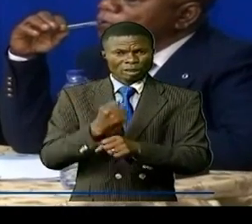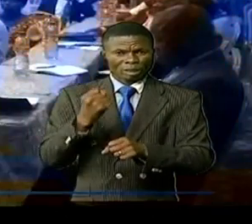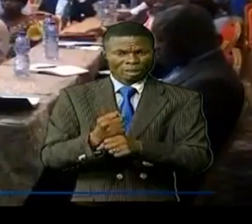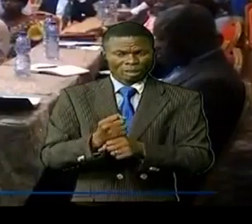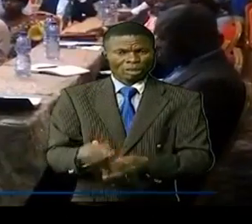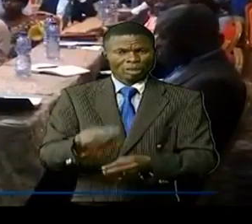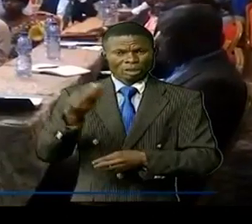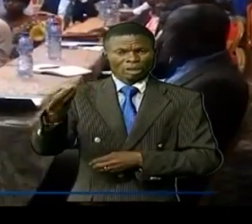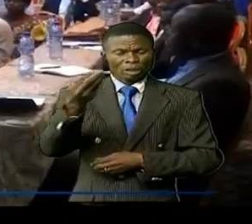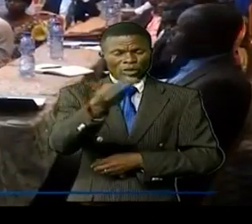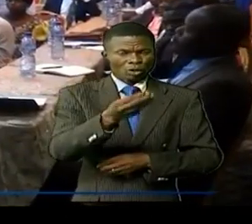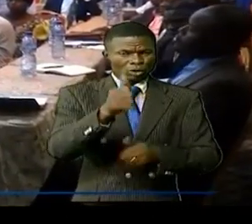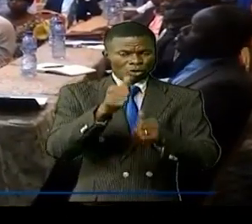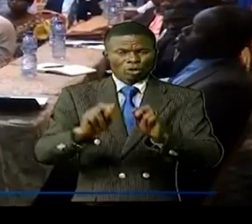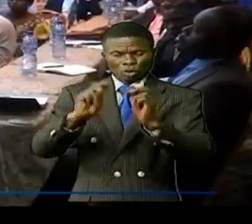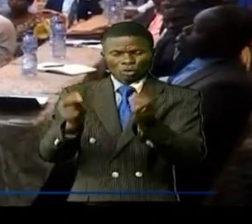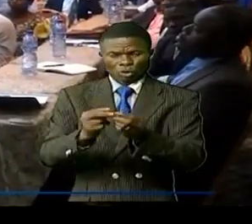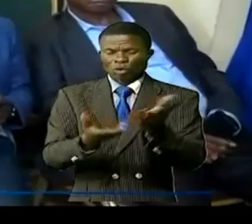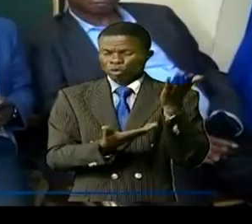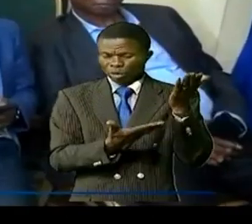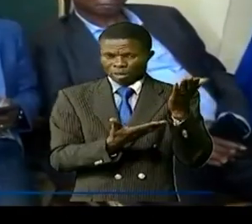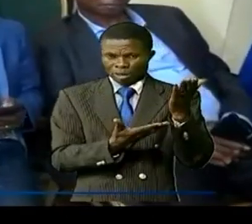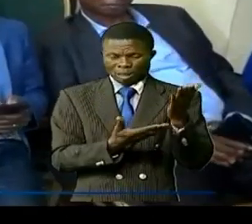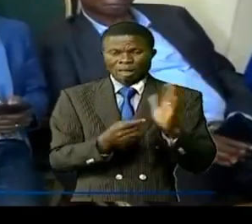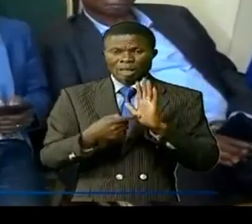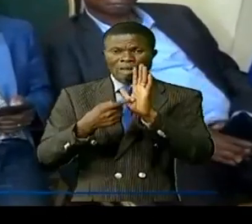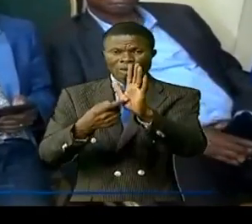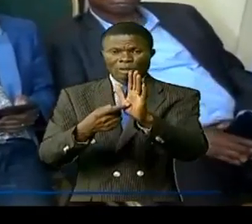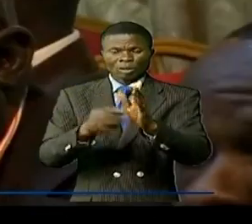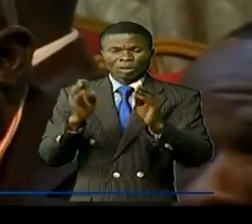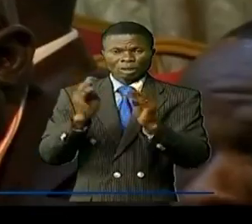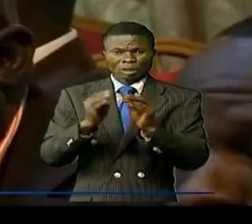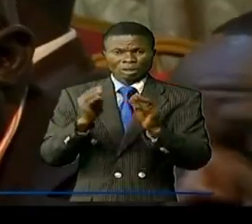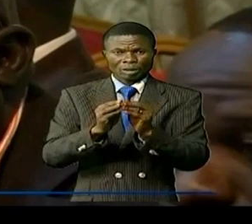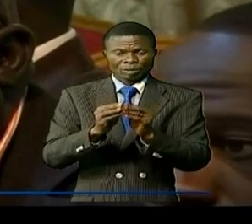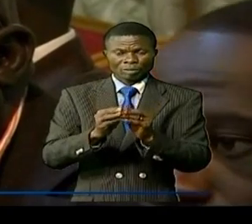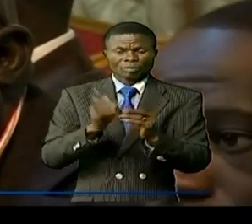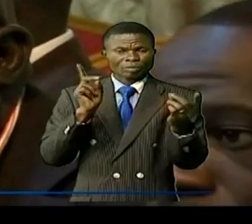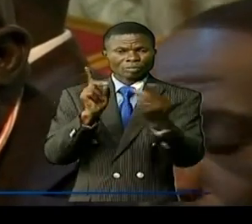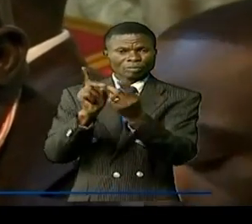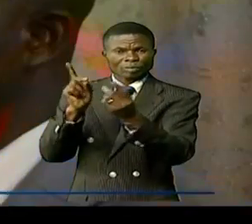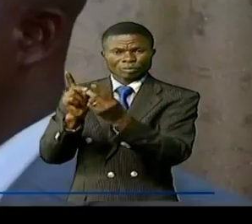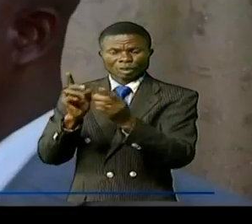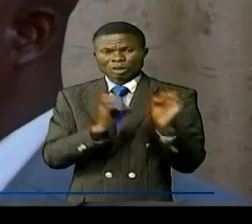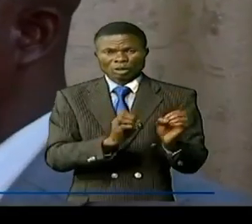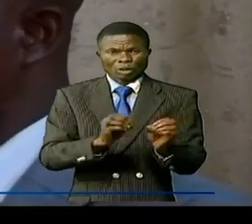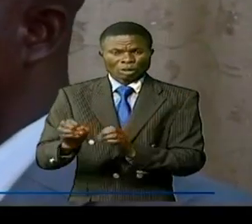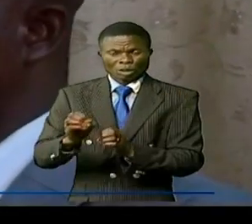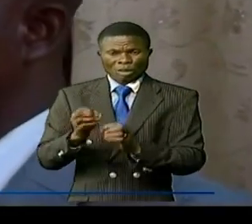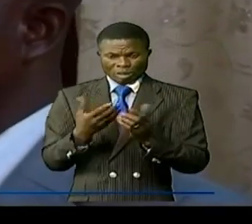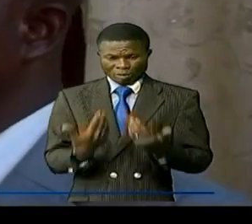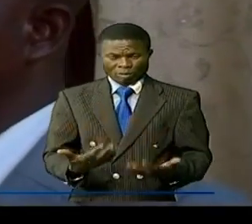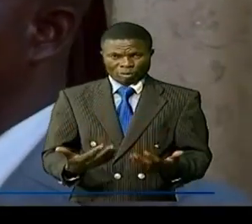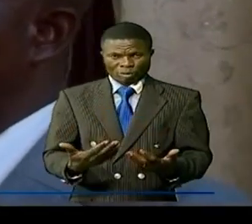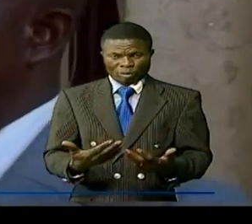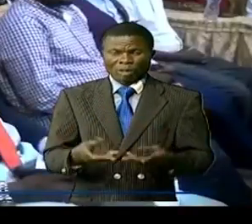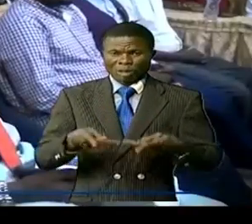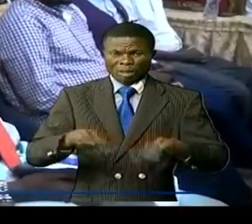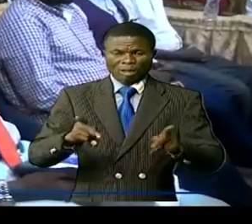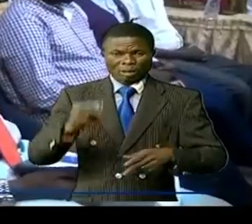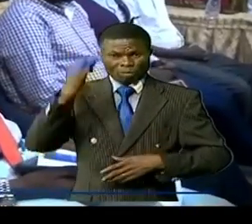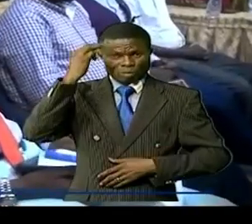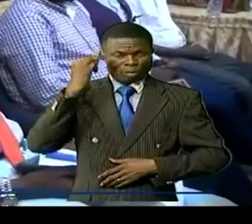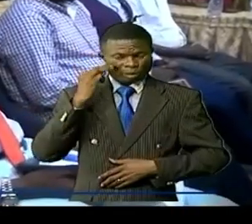donner à chaque service son contenu. Ce qui a caractérisé la réunion des prises de contact organisée récemment sous l'impulsion du ministre